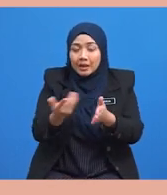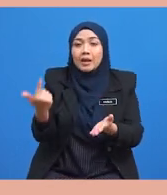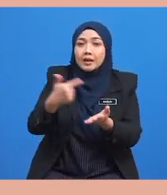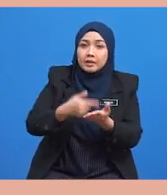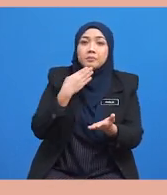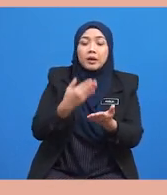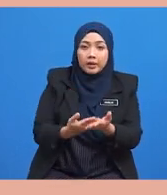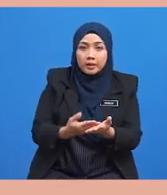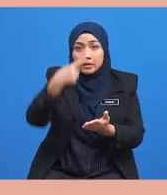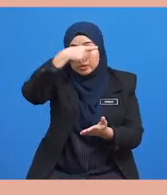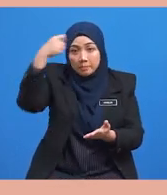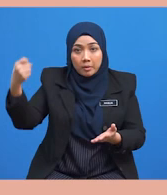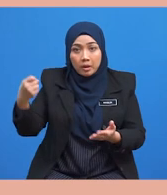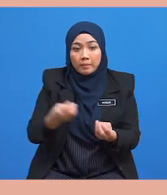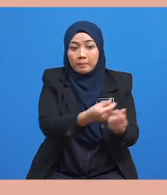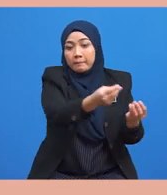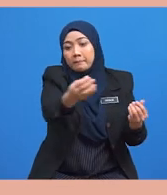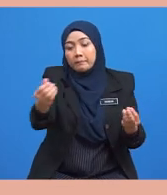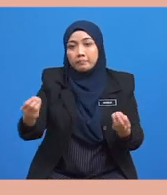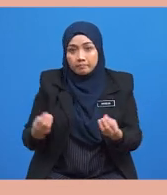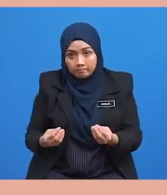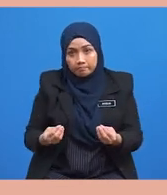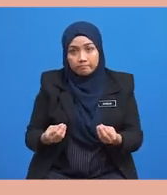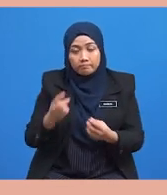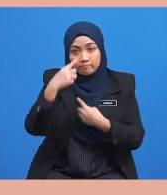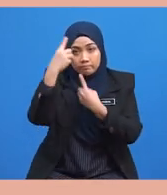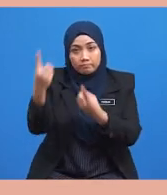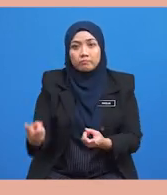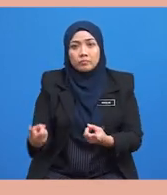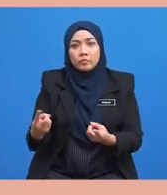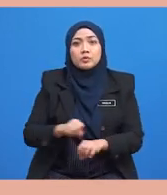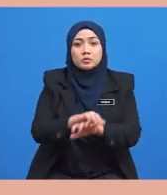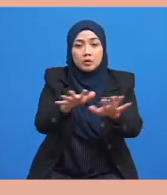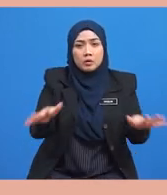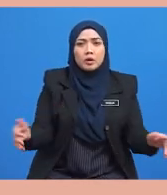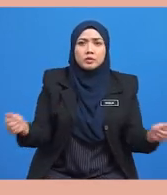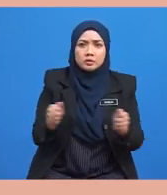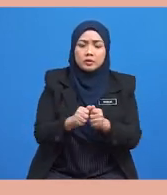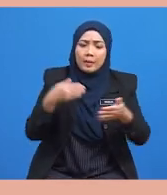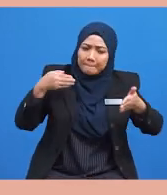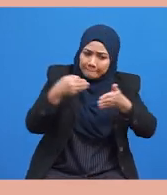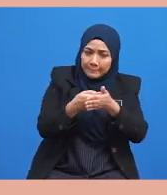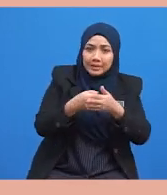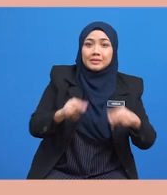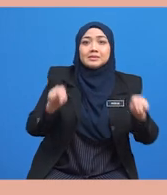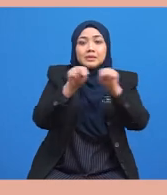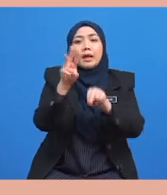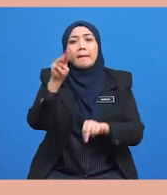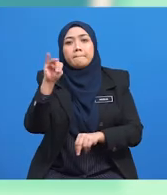baik kerana taburan data diserakkan hampir dengan nilai mean bagi set data